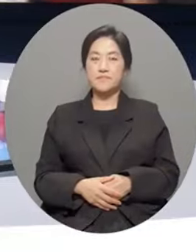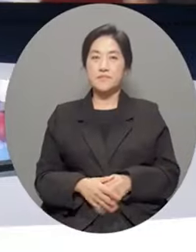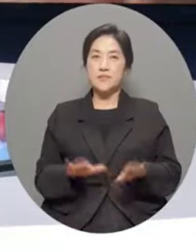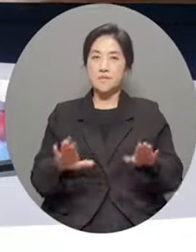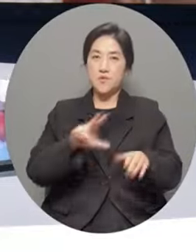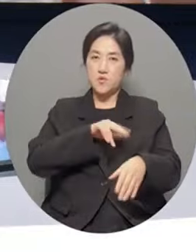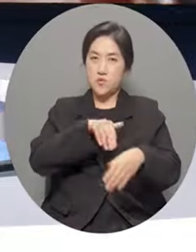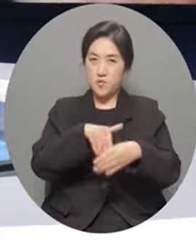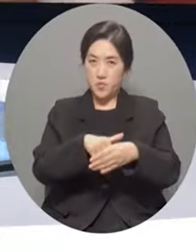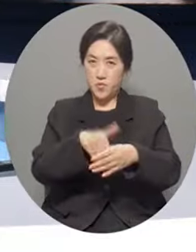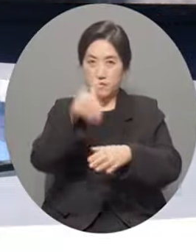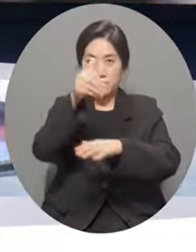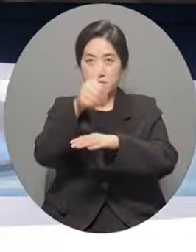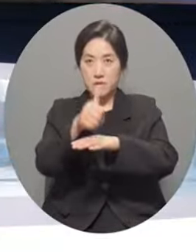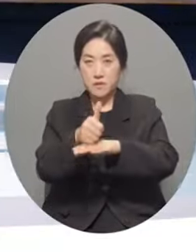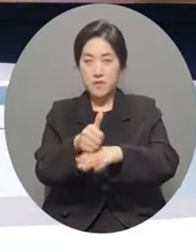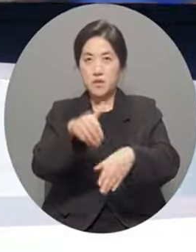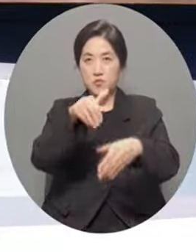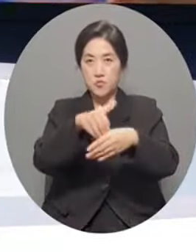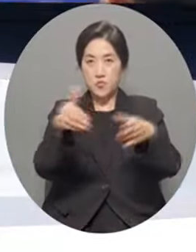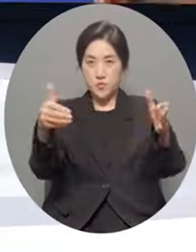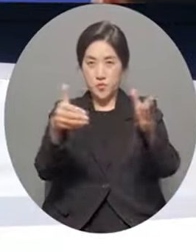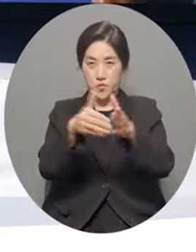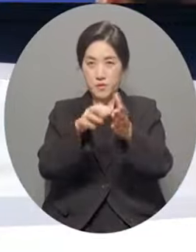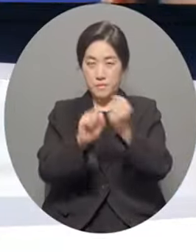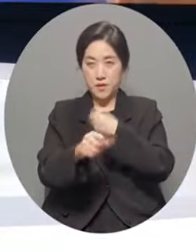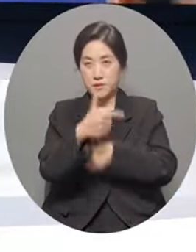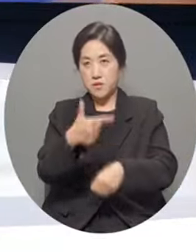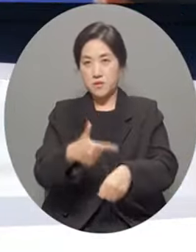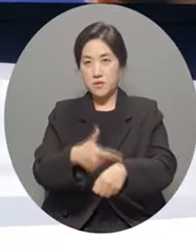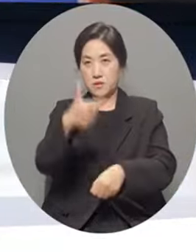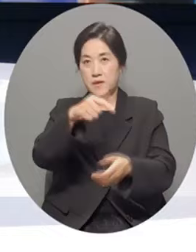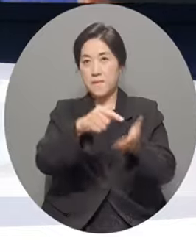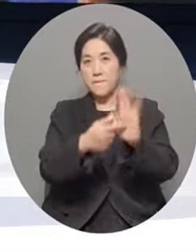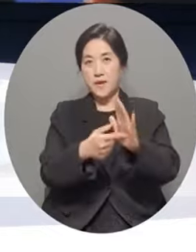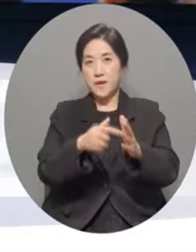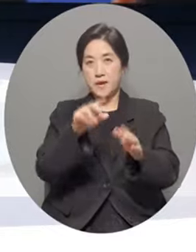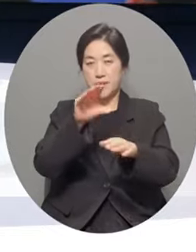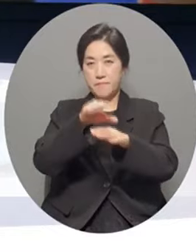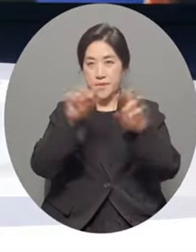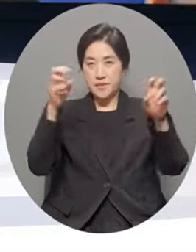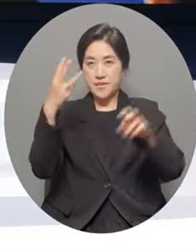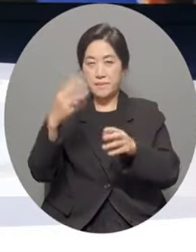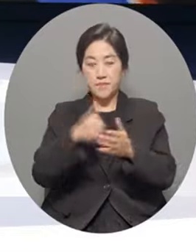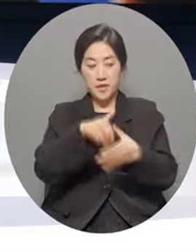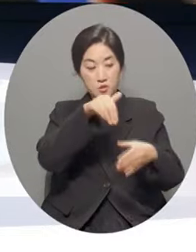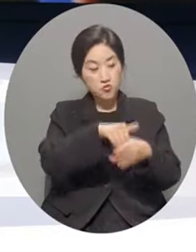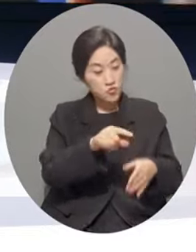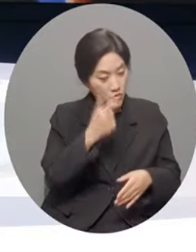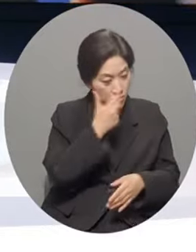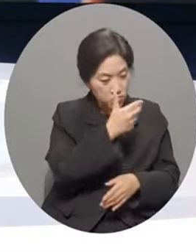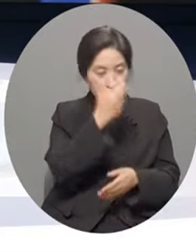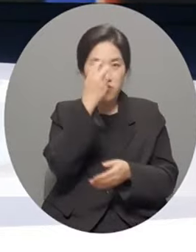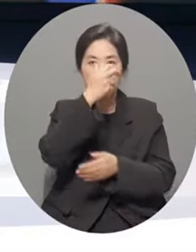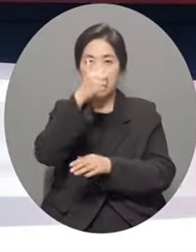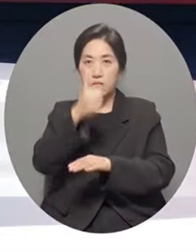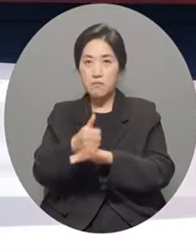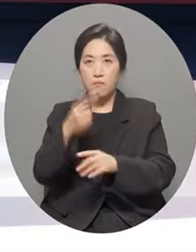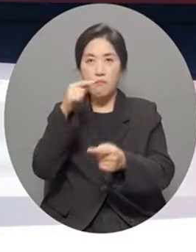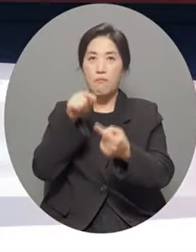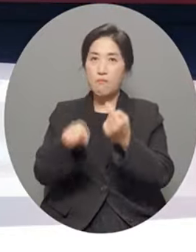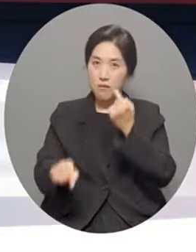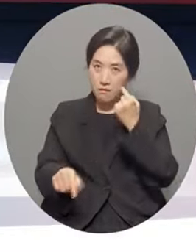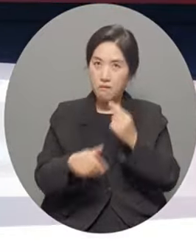이번 총선의 결과는 투표 종료 직후인 저녁 6시에 발표된 지상파 3사의 출구조사의 예측과는 다소